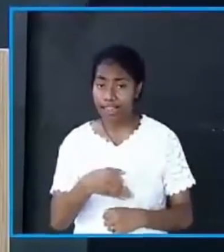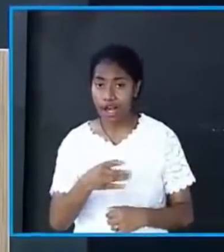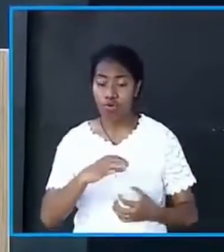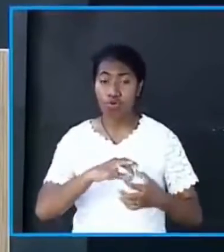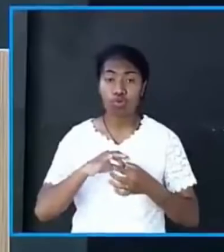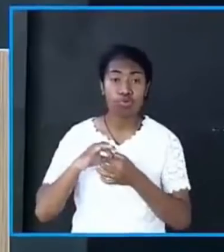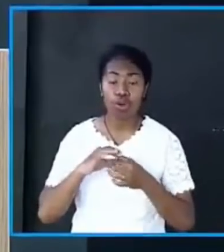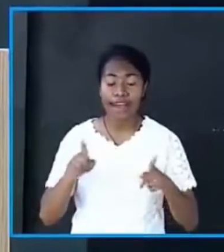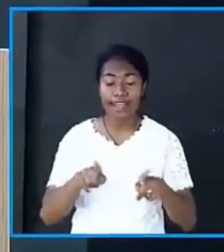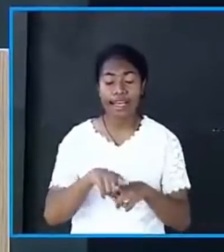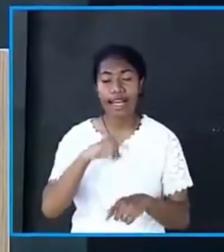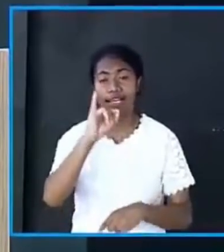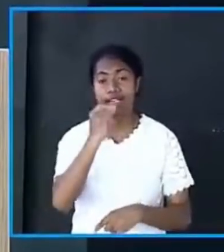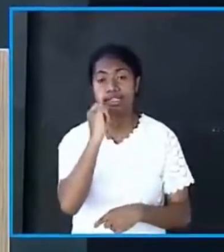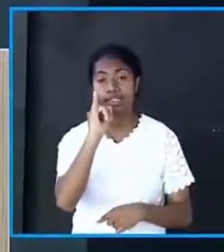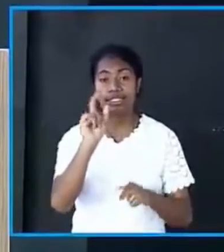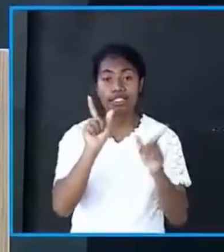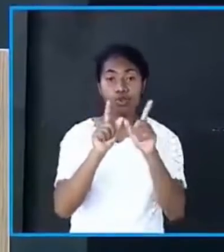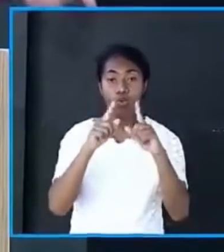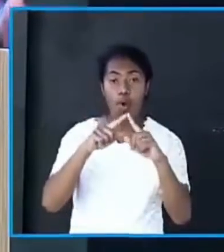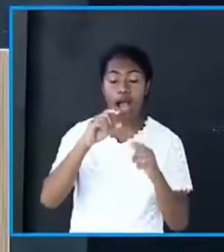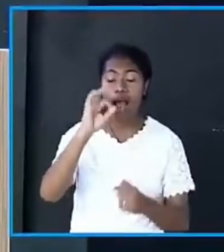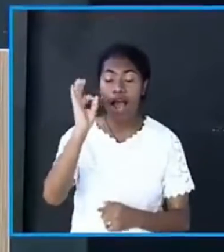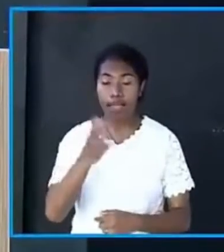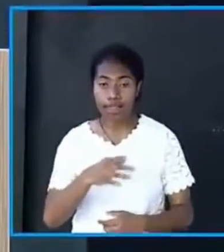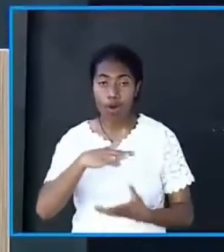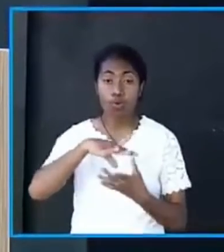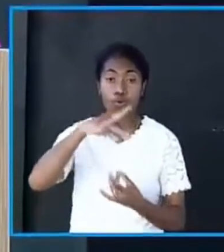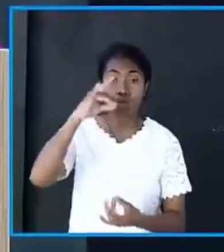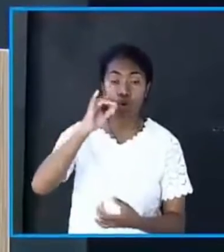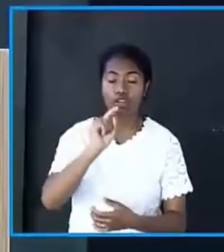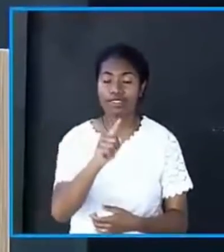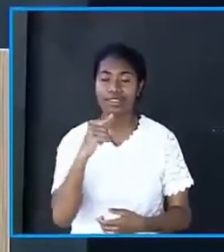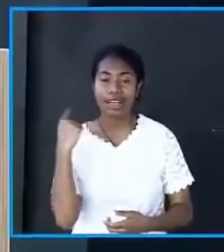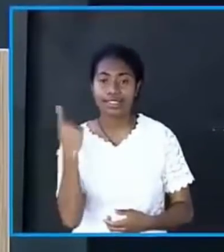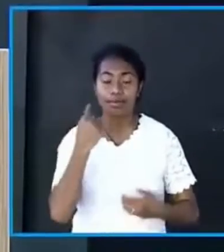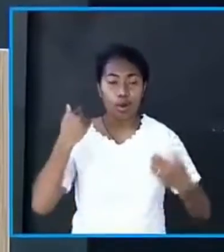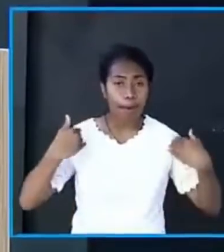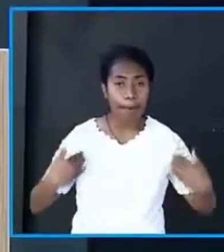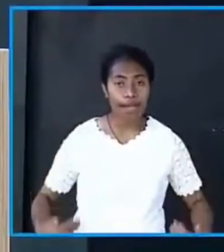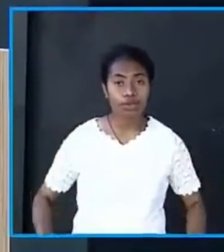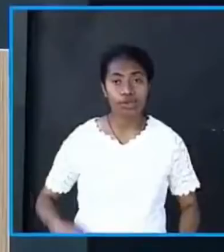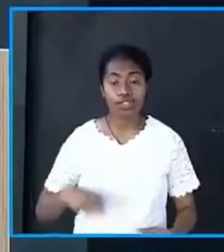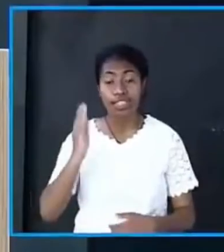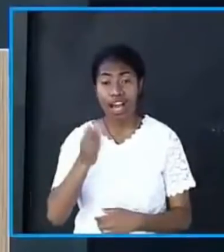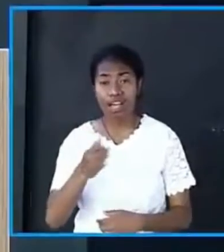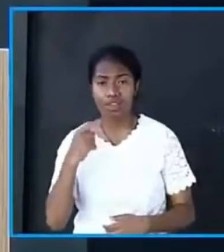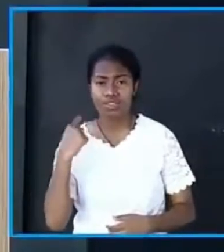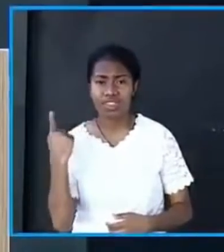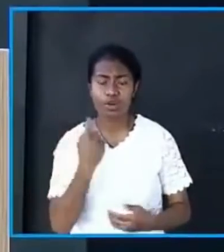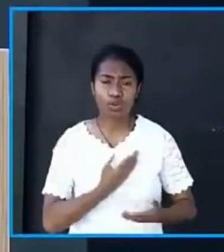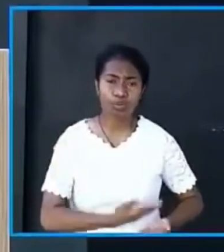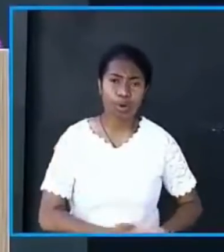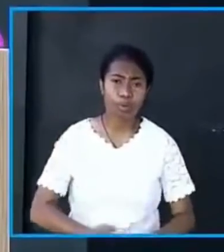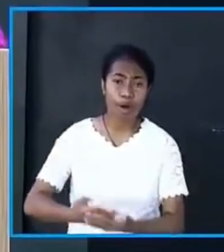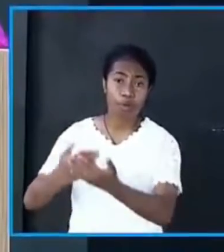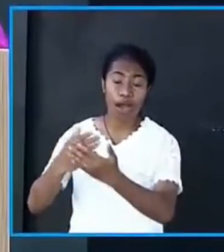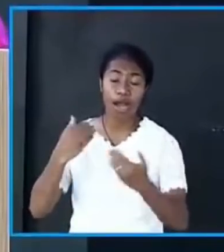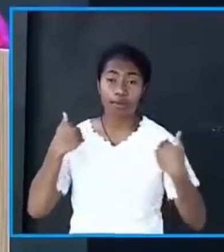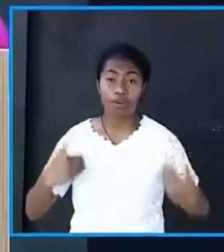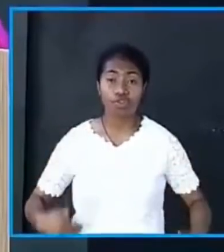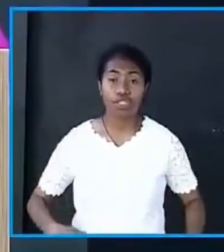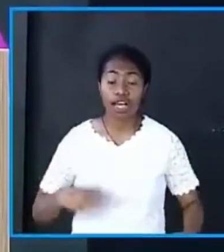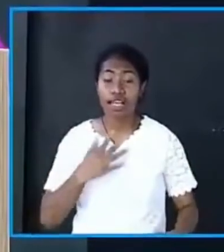jiwa atau roh manusia atau seluruh pembawaan manusia yang